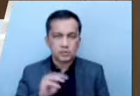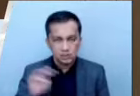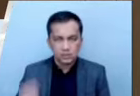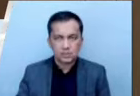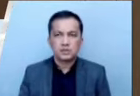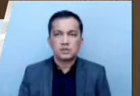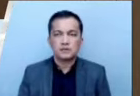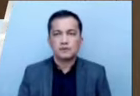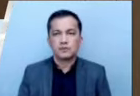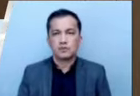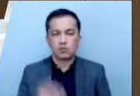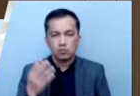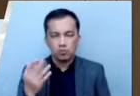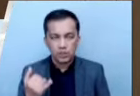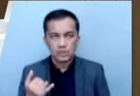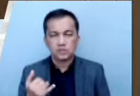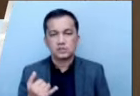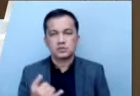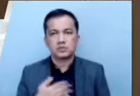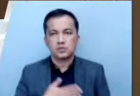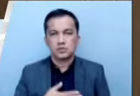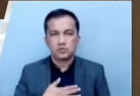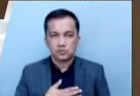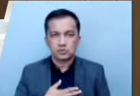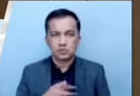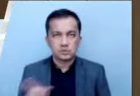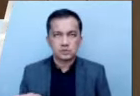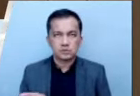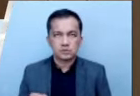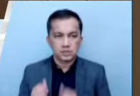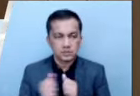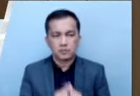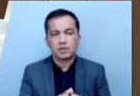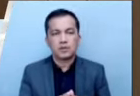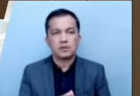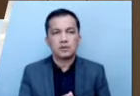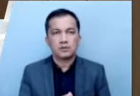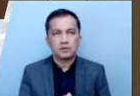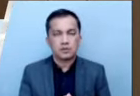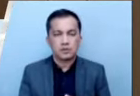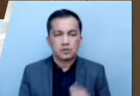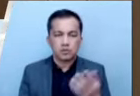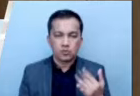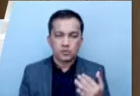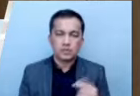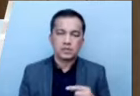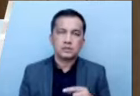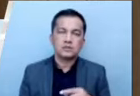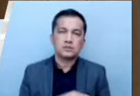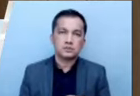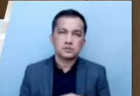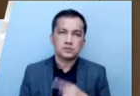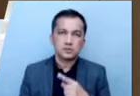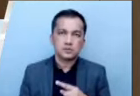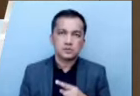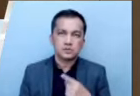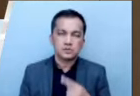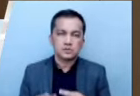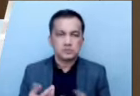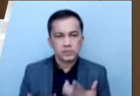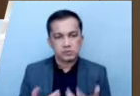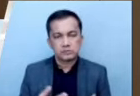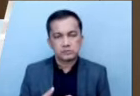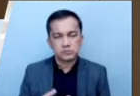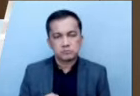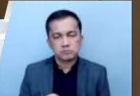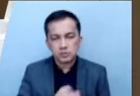Dahil na gusto ko nga po siyang makasama. Dahil po sa bugso na rin siguro ng damdamin. Humingi